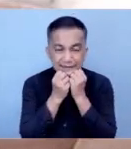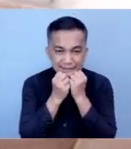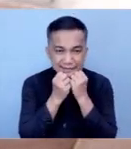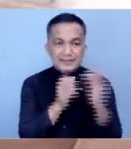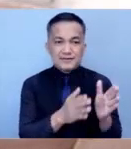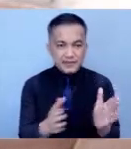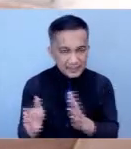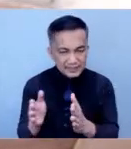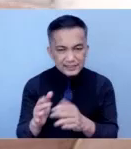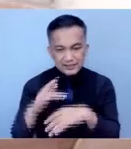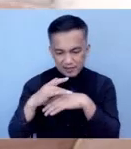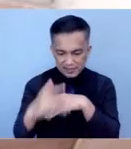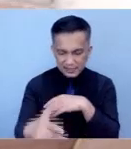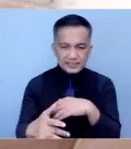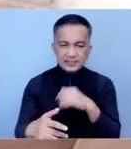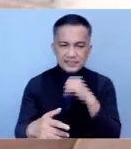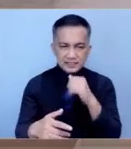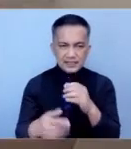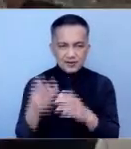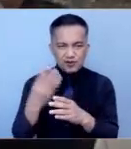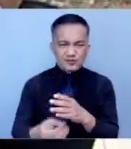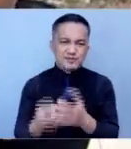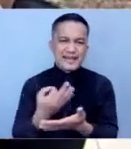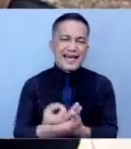tayo ng maaga para hindi ubos biyaya.